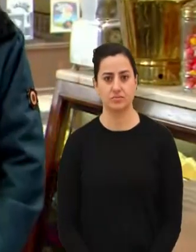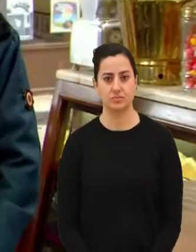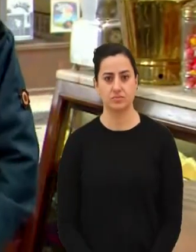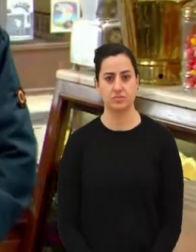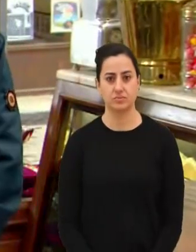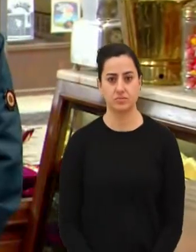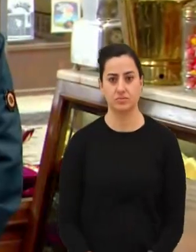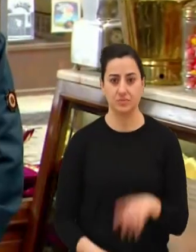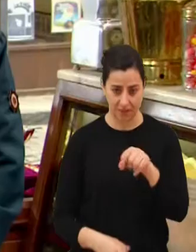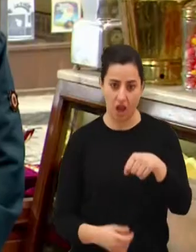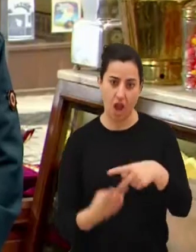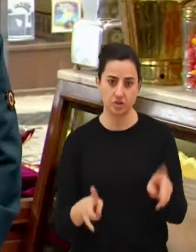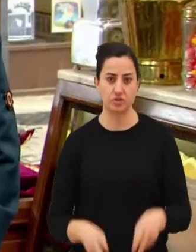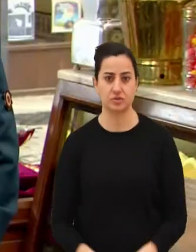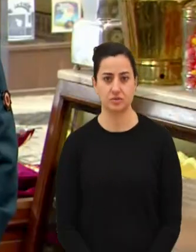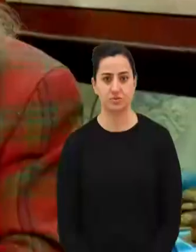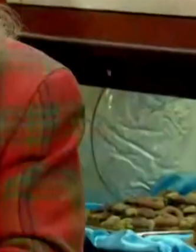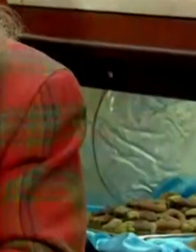var. Basri açar mısın çantayı?